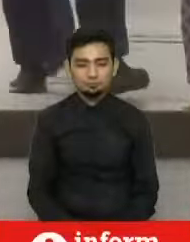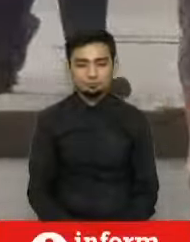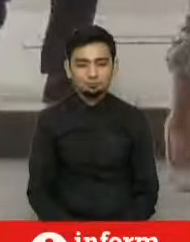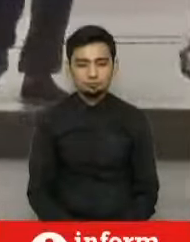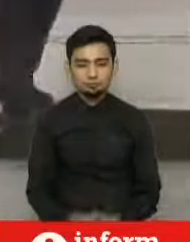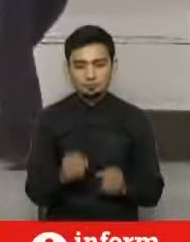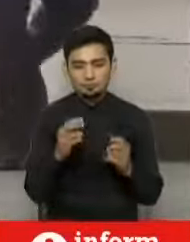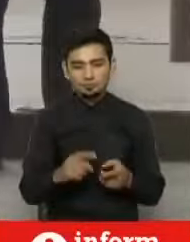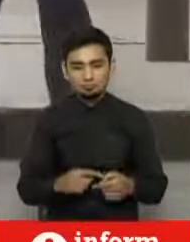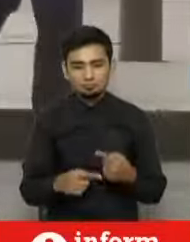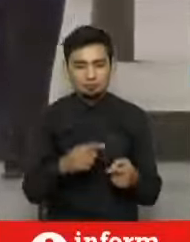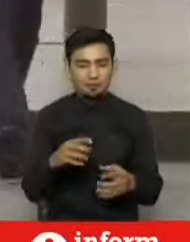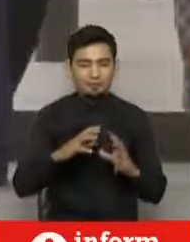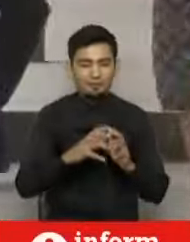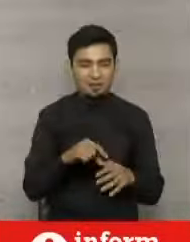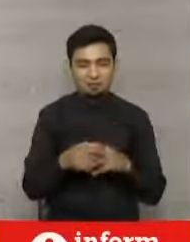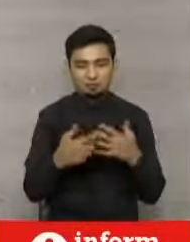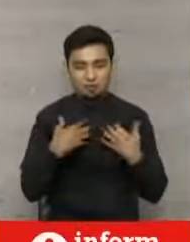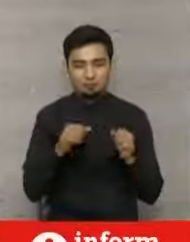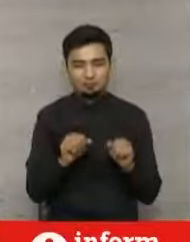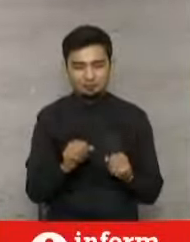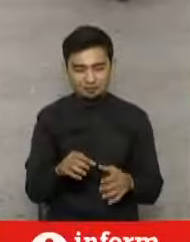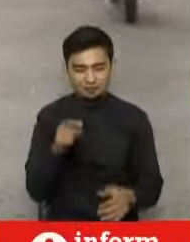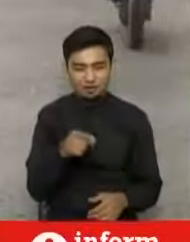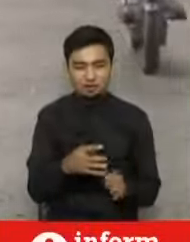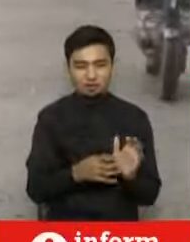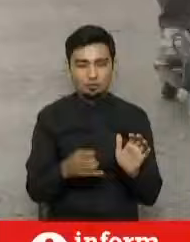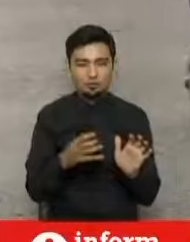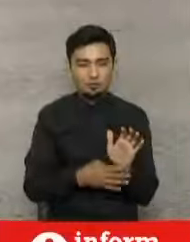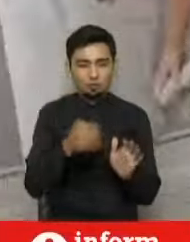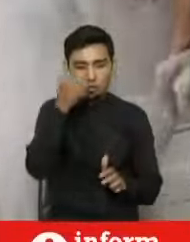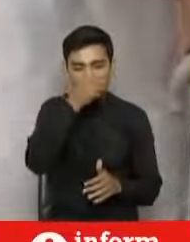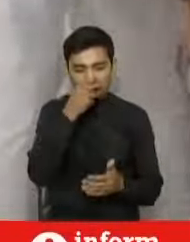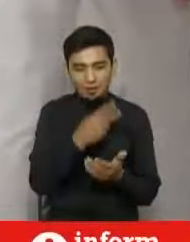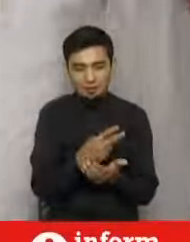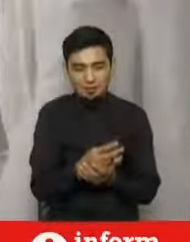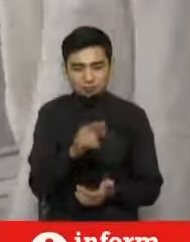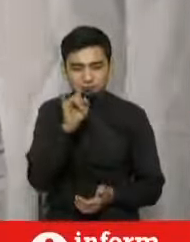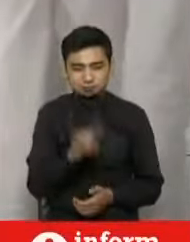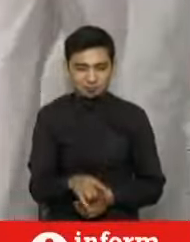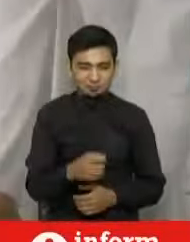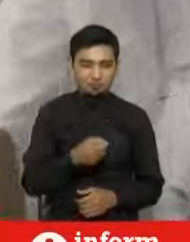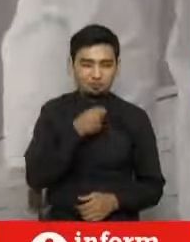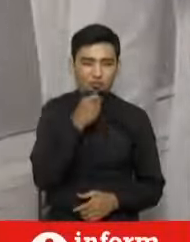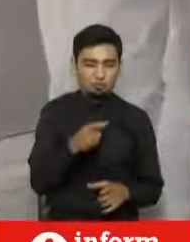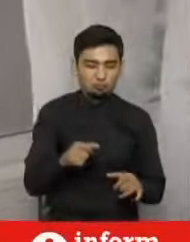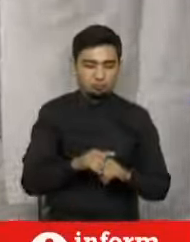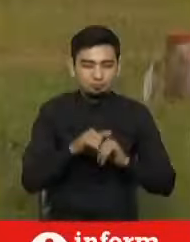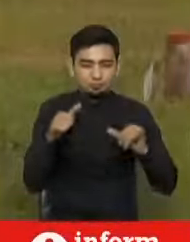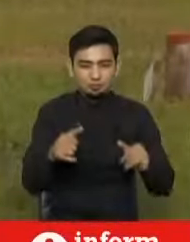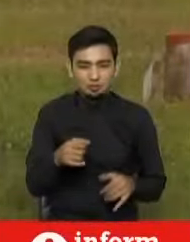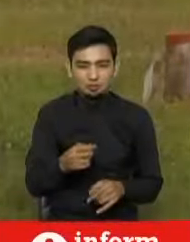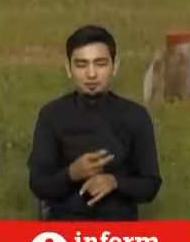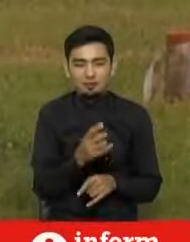Как передает Всемирная организация здравоохранения, с 1990 года показатели ожирения среди взрослых увеличились более чем